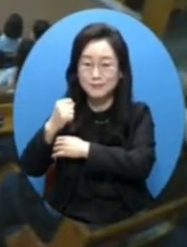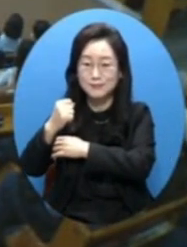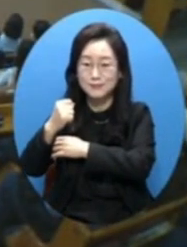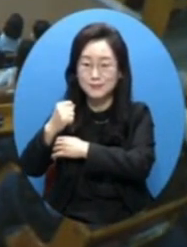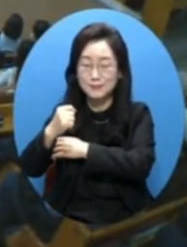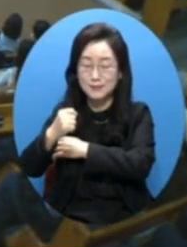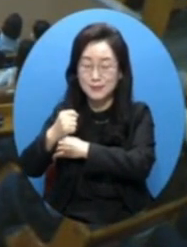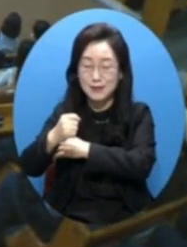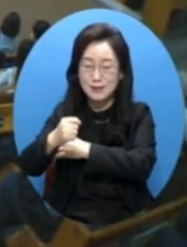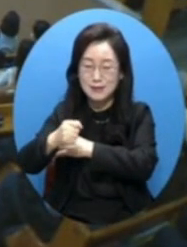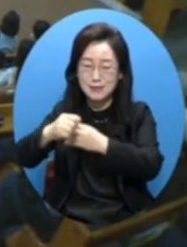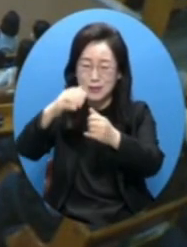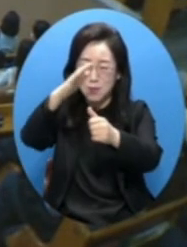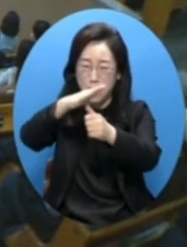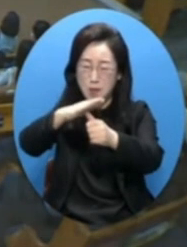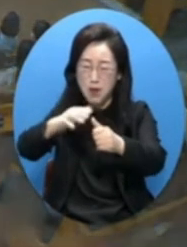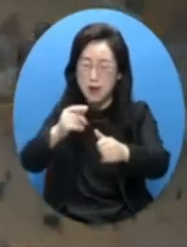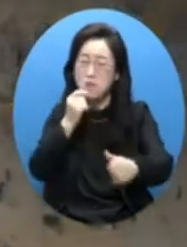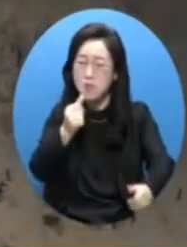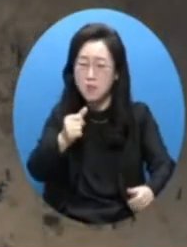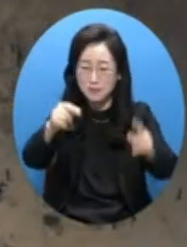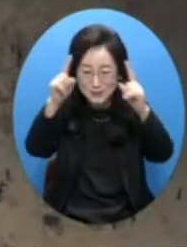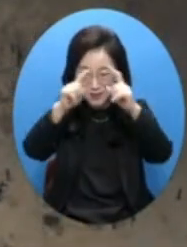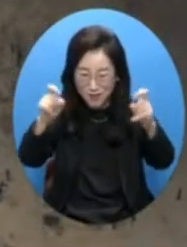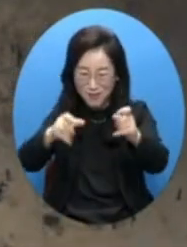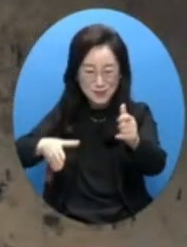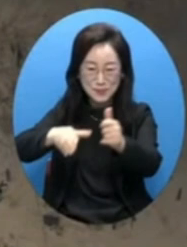아이성을 공격하게 됐습니다 아이성은